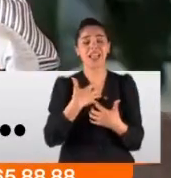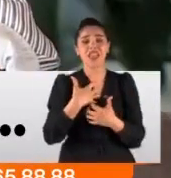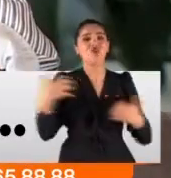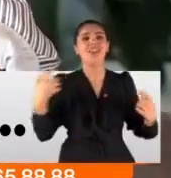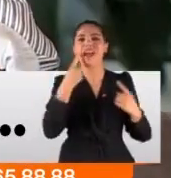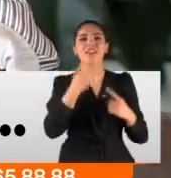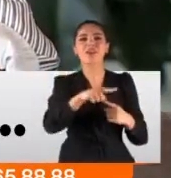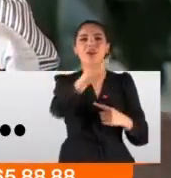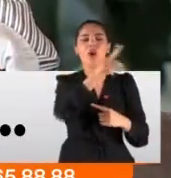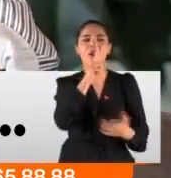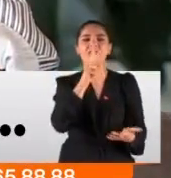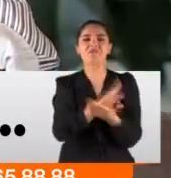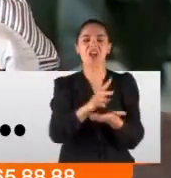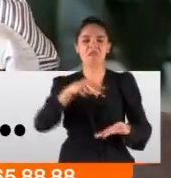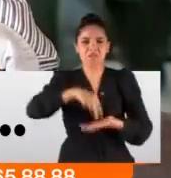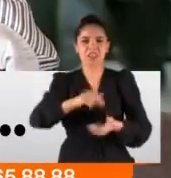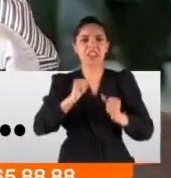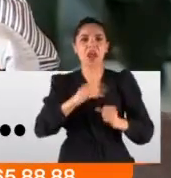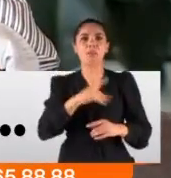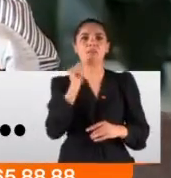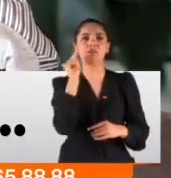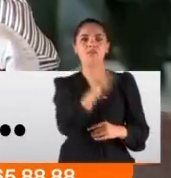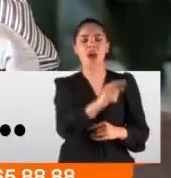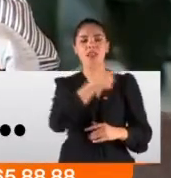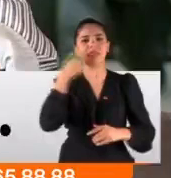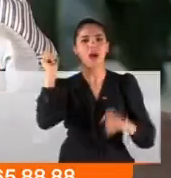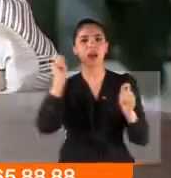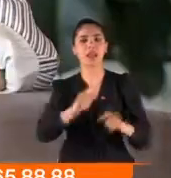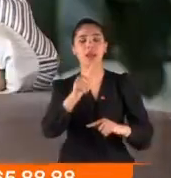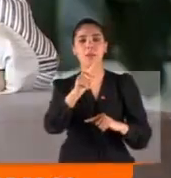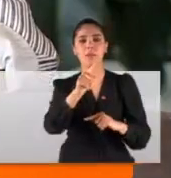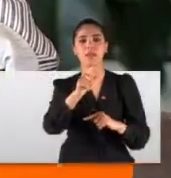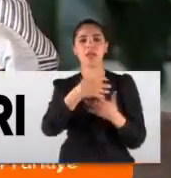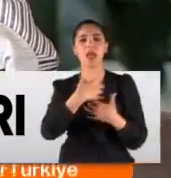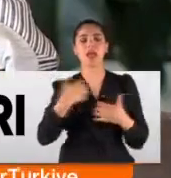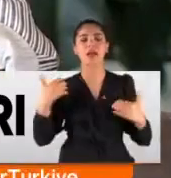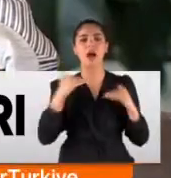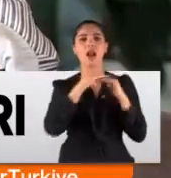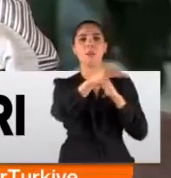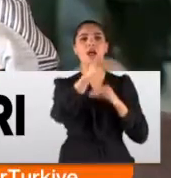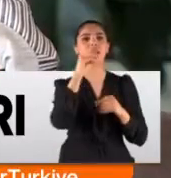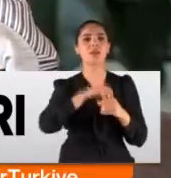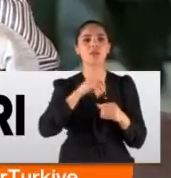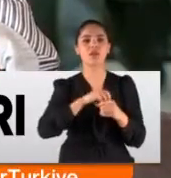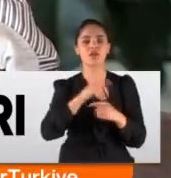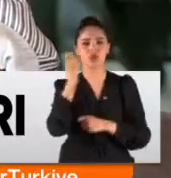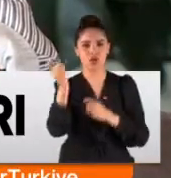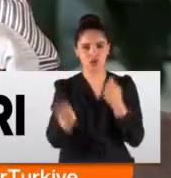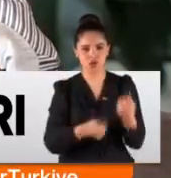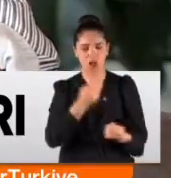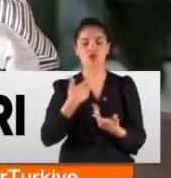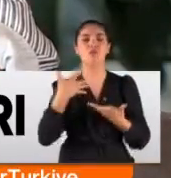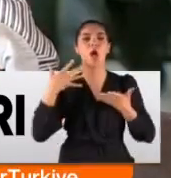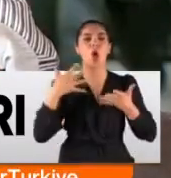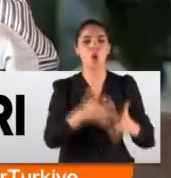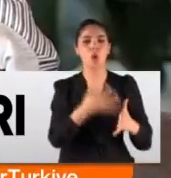cesaretleriyle, kararlı ve dik duruşlarıyla tarih yazan kahramanlarımız adına çalışmak,